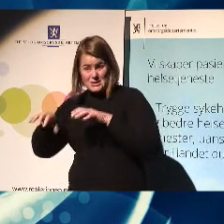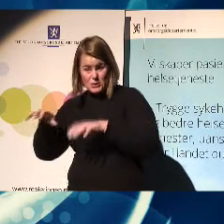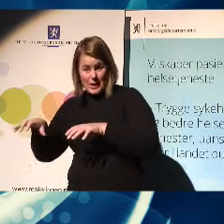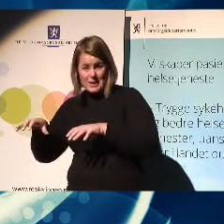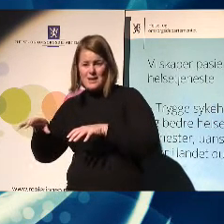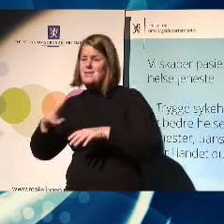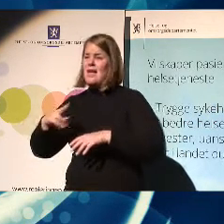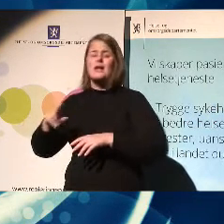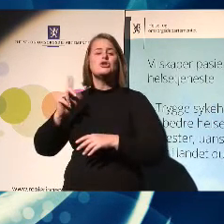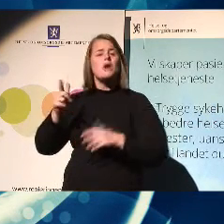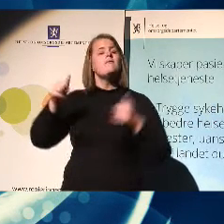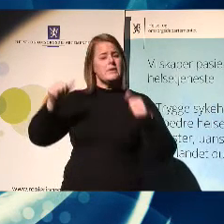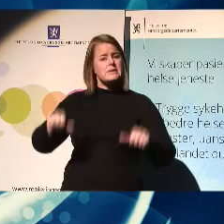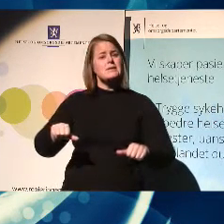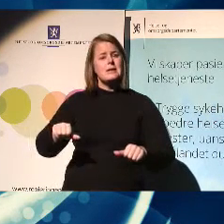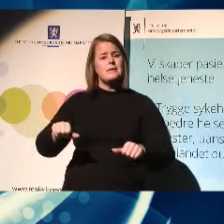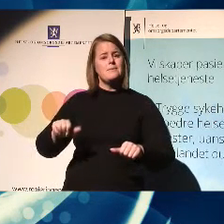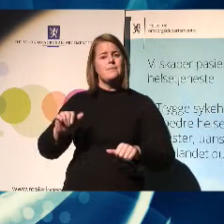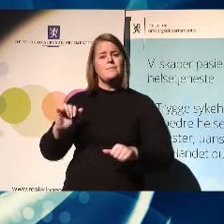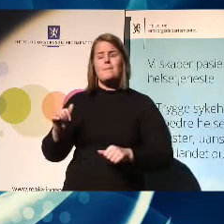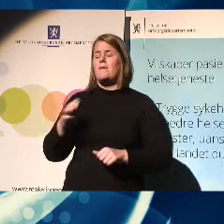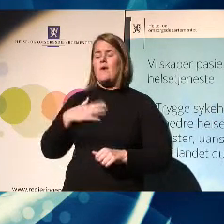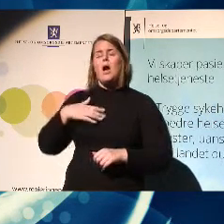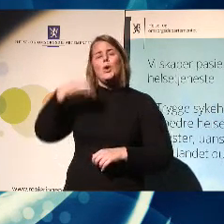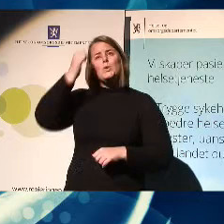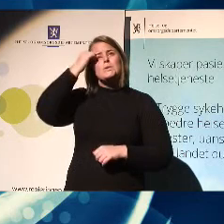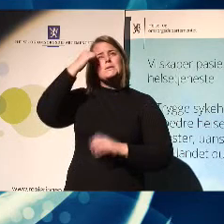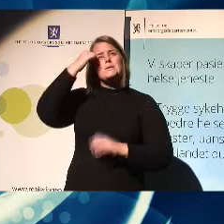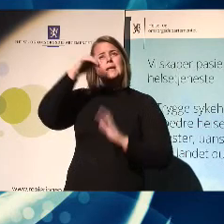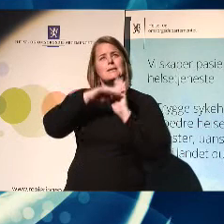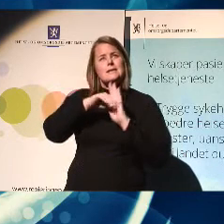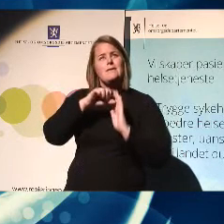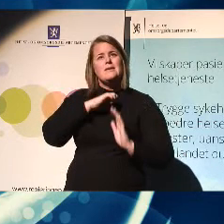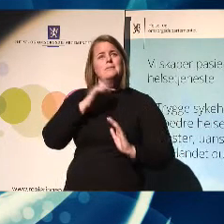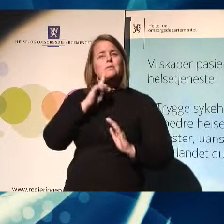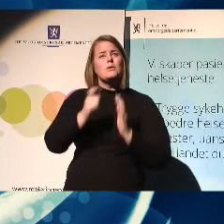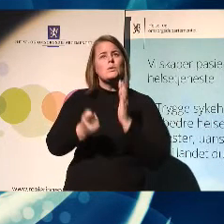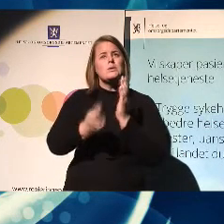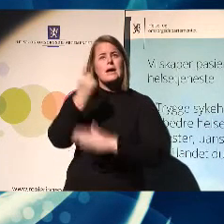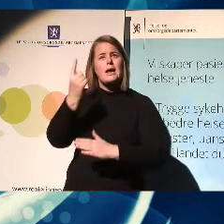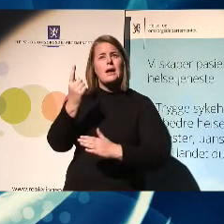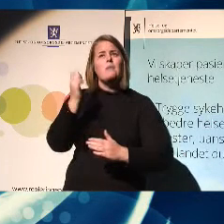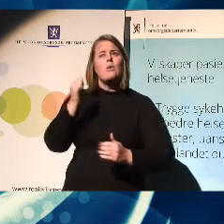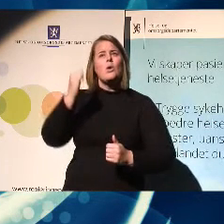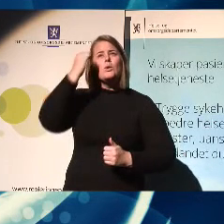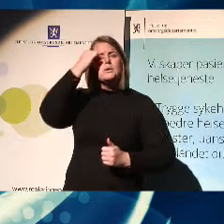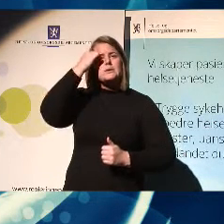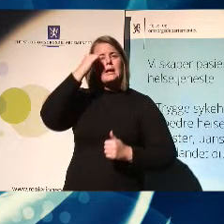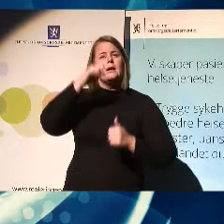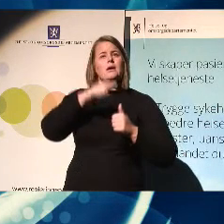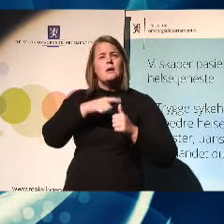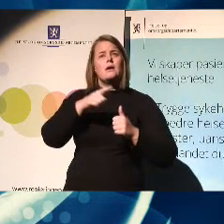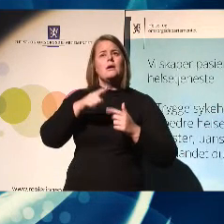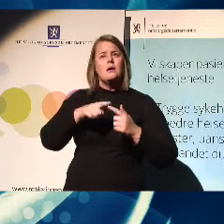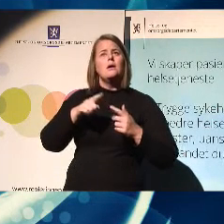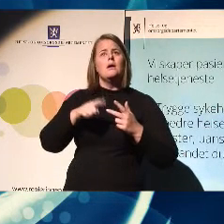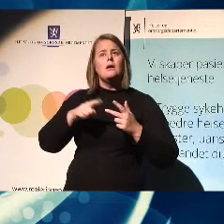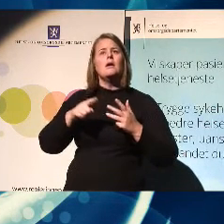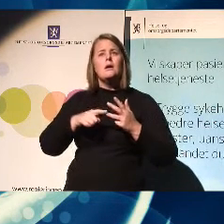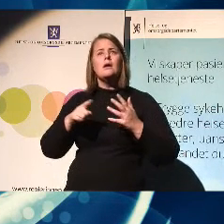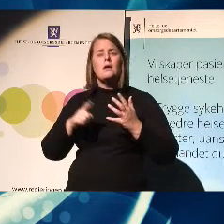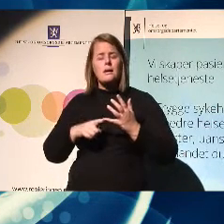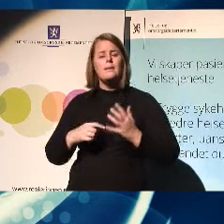alltid er vanskelig. Så det er min huskeliste når jeg står i en situasjon, det er å prøve å huske på å sjekke meg selv ut på de